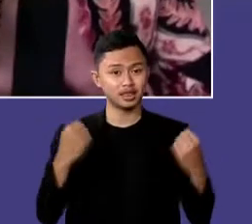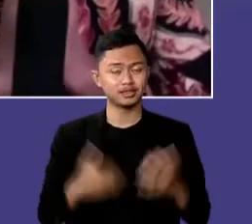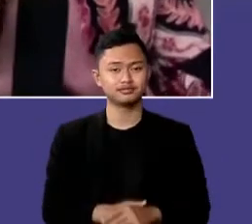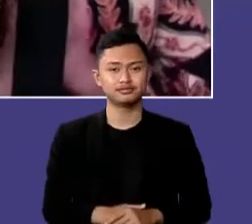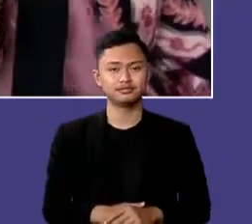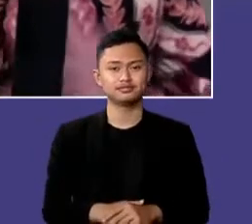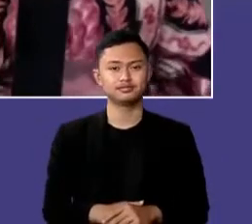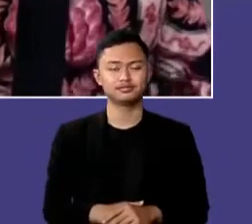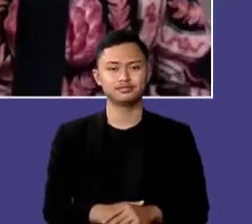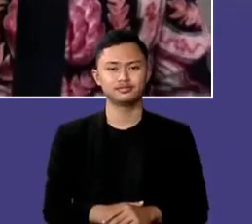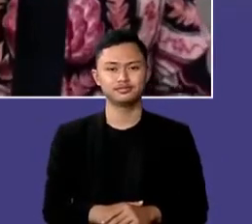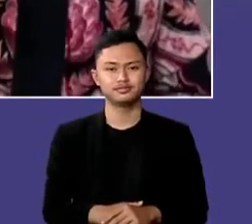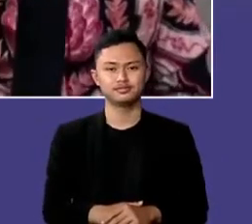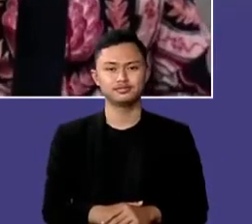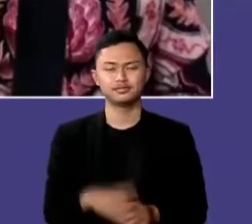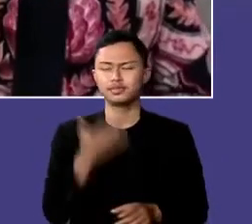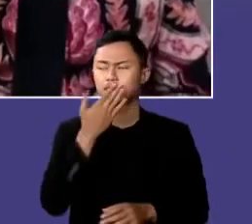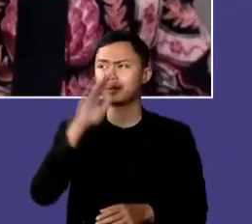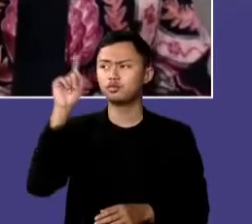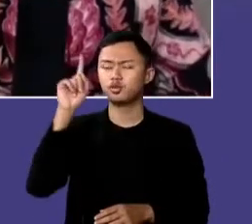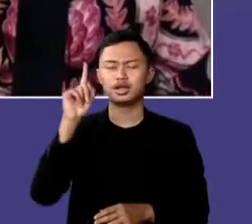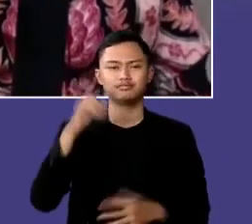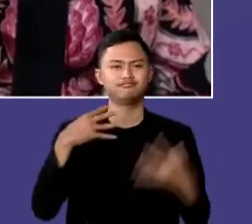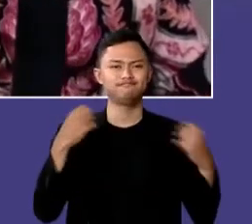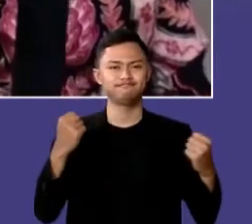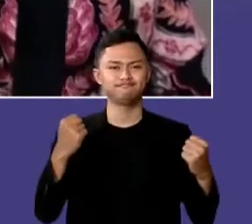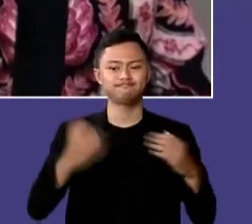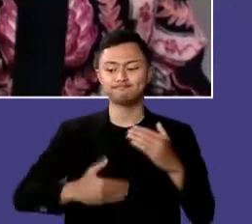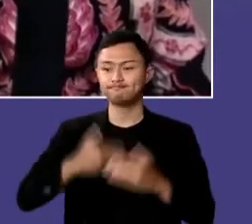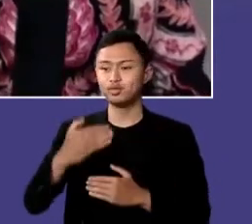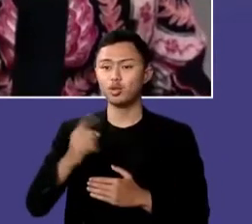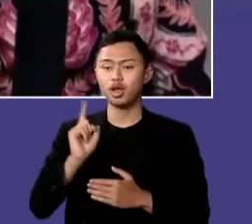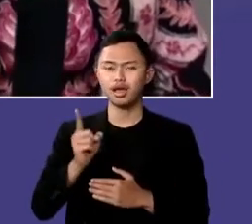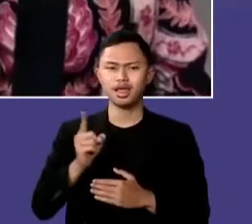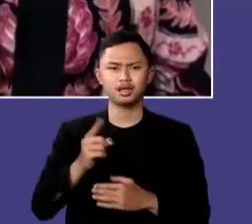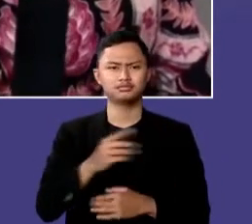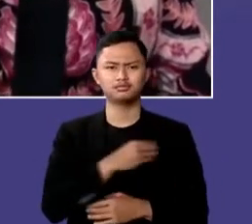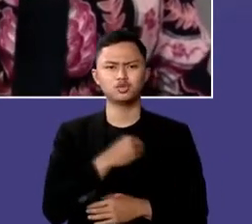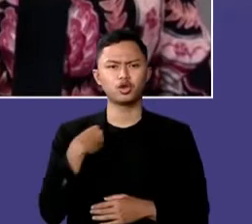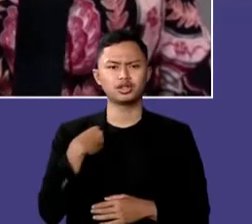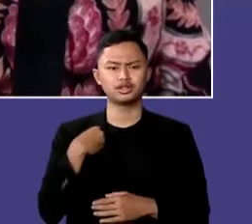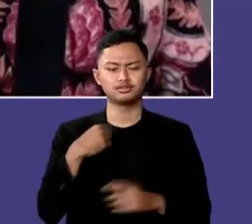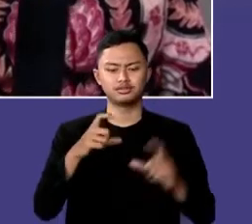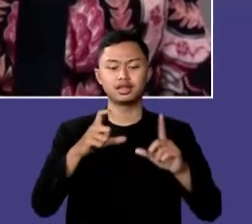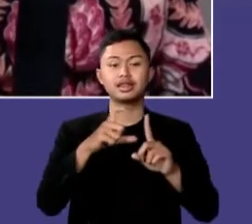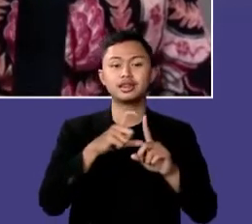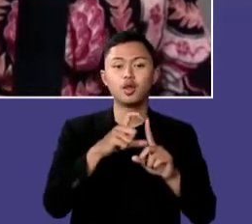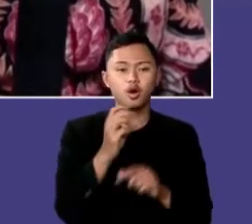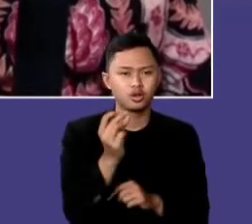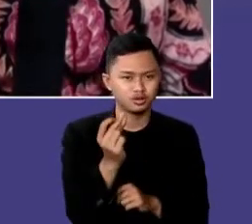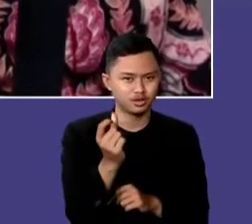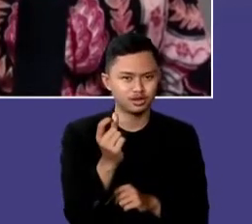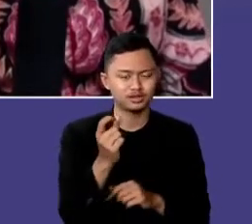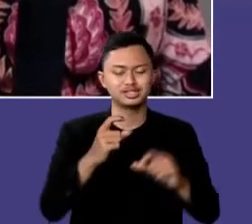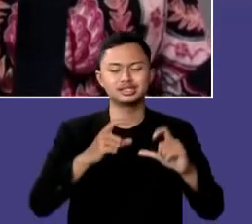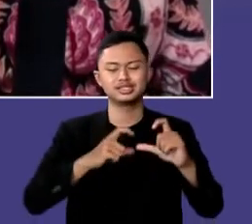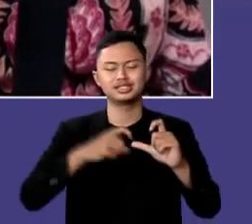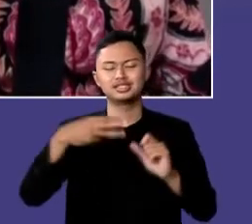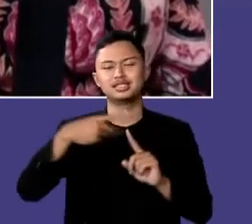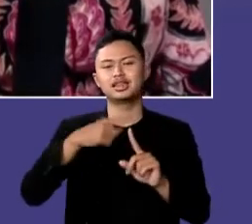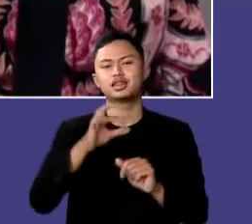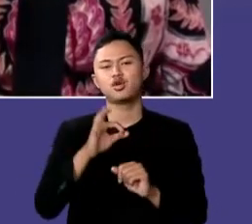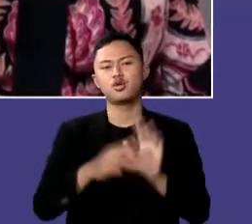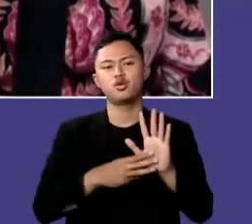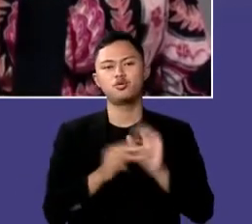Adobe sehat alhamdulillah alhamdulillah dan berikutnya juga ada Doctor Seto Mulyadi MSI